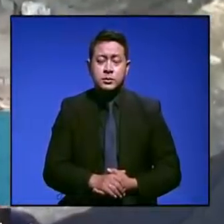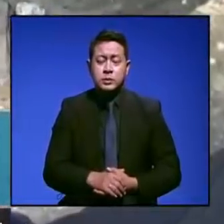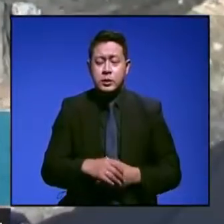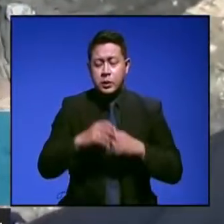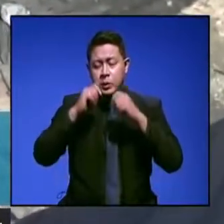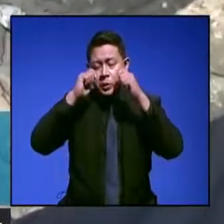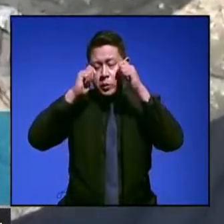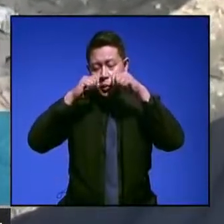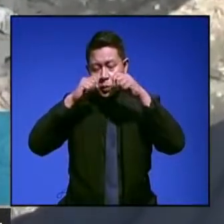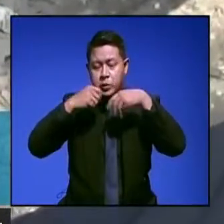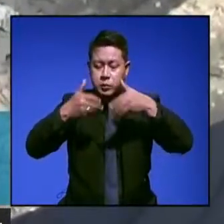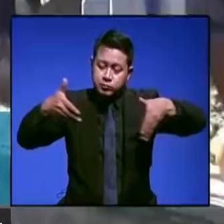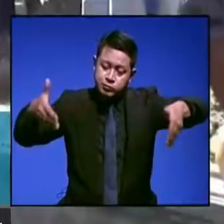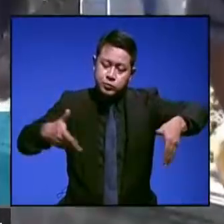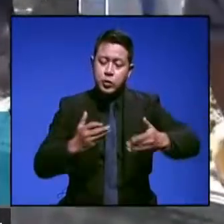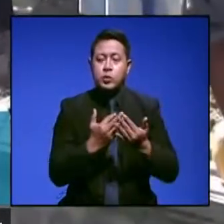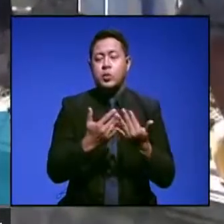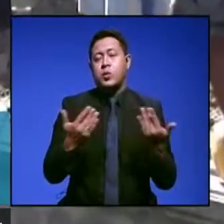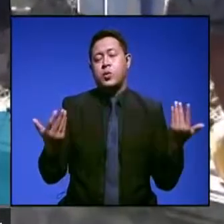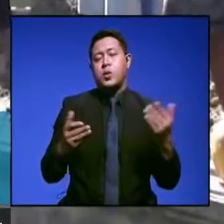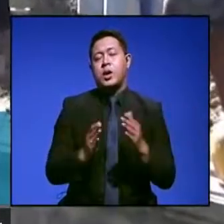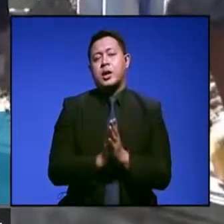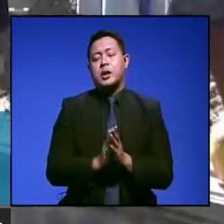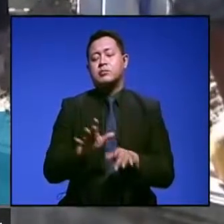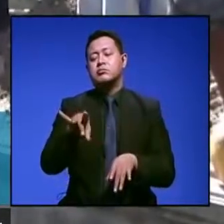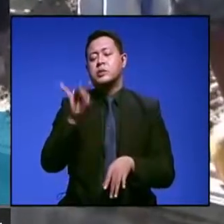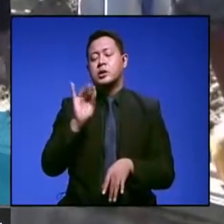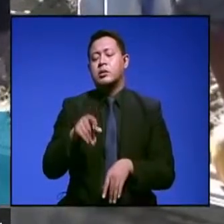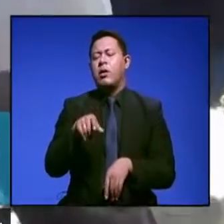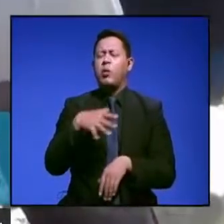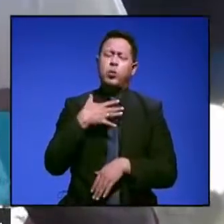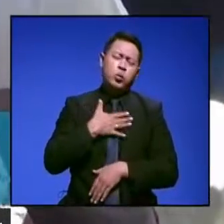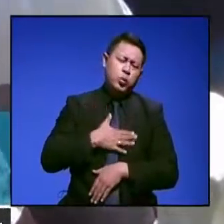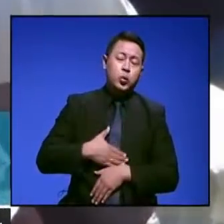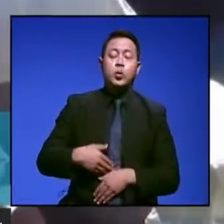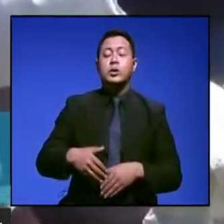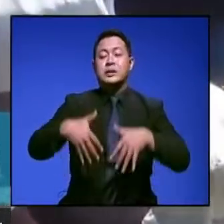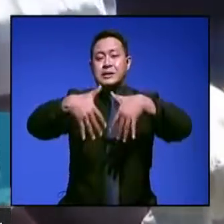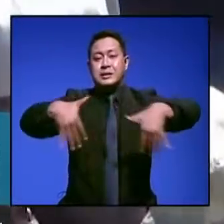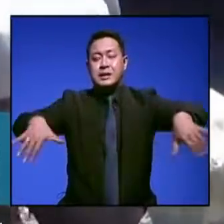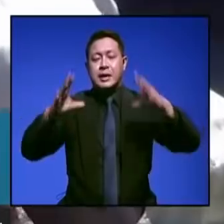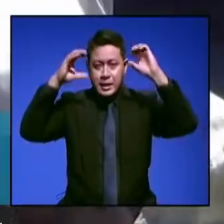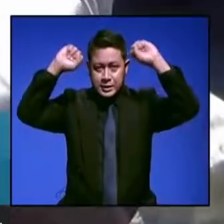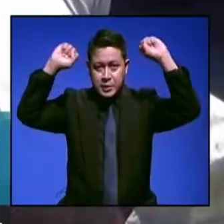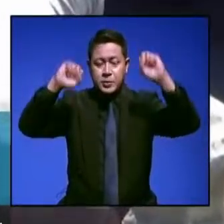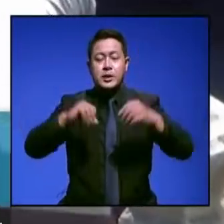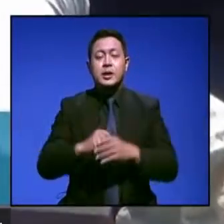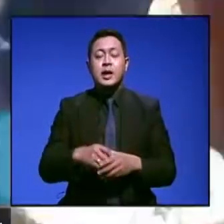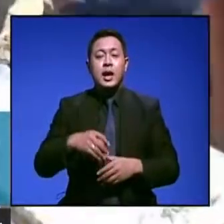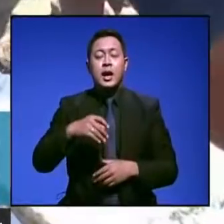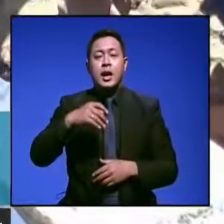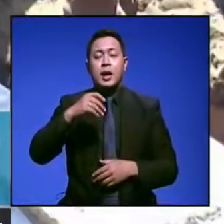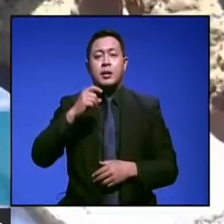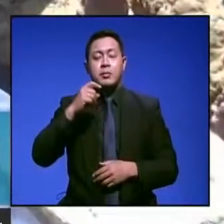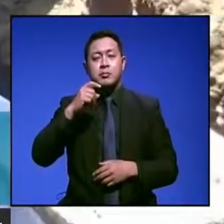Haru mengiringi proses pemakaman seorang warga desa Ngomprol yang ditemukan mengenaskan di kandang sapi hari Minggu kemarin. Ayah korban